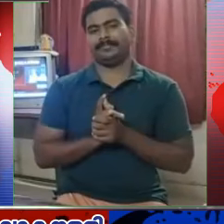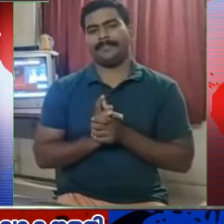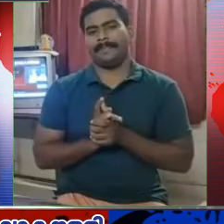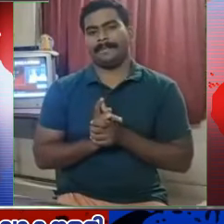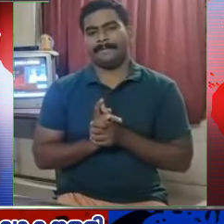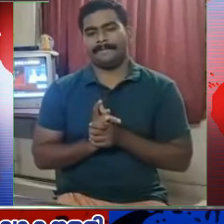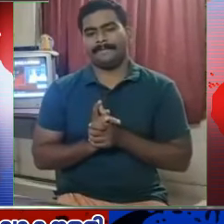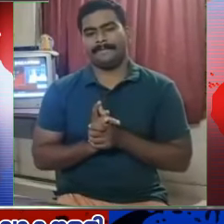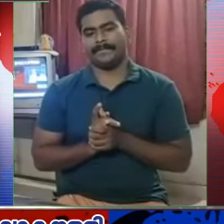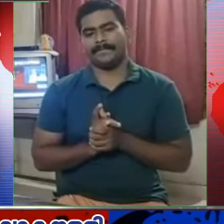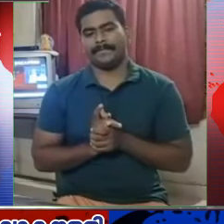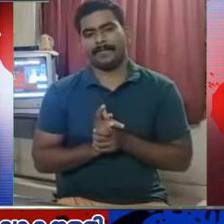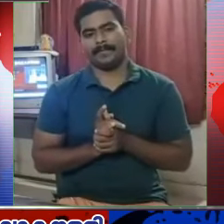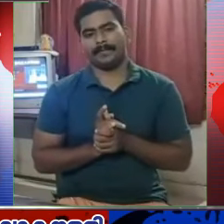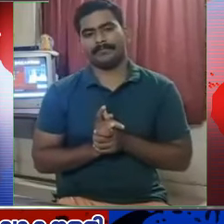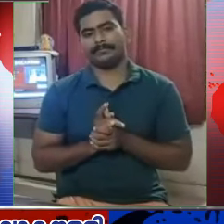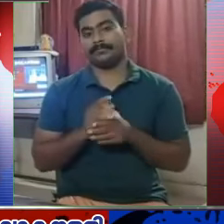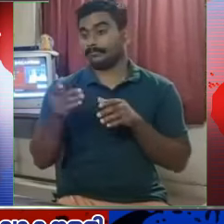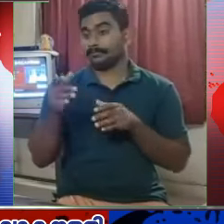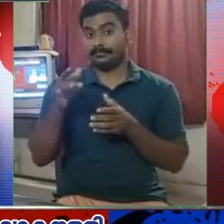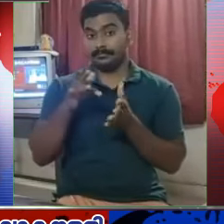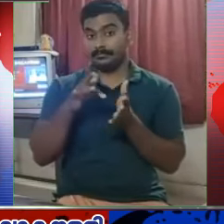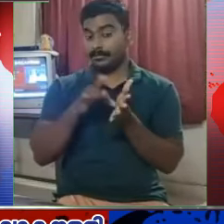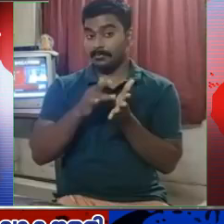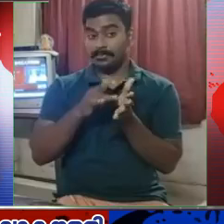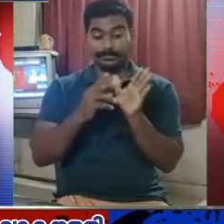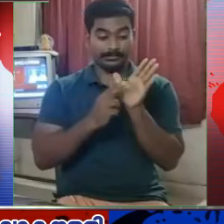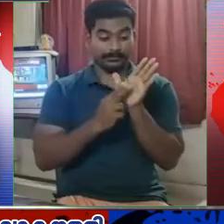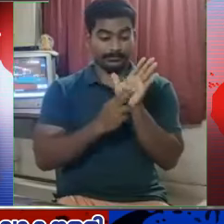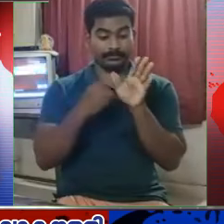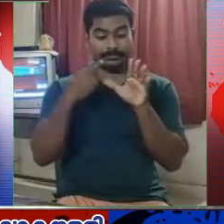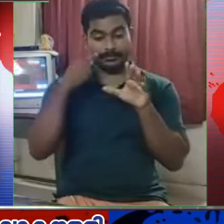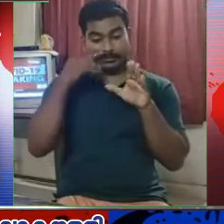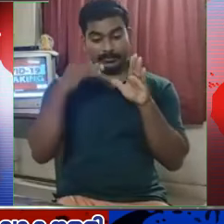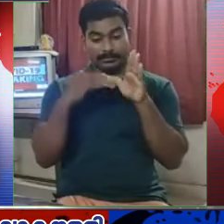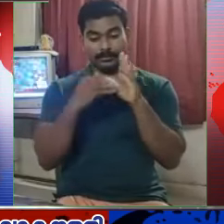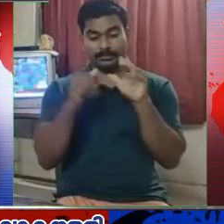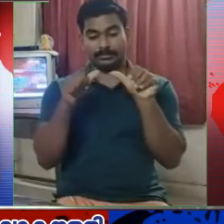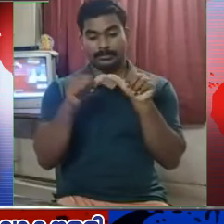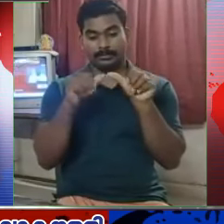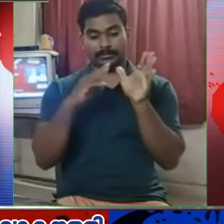ഒരു തൈ ലഭിച്ചാൽ എവിടെ നടണമെന്നതിനെക്കുറിച്ച് കൃത്യമായി ധാരണയുണ്ടാക്കാം.